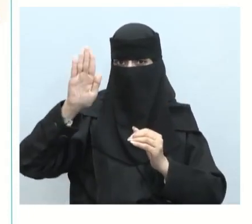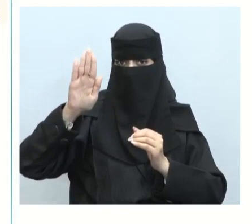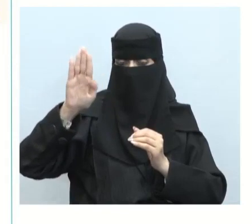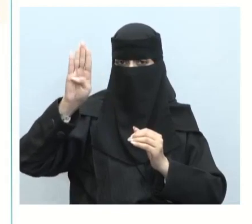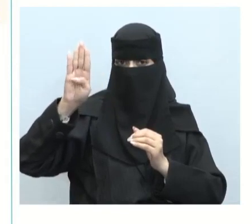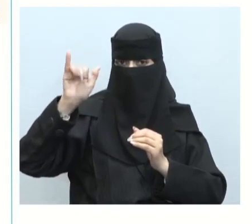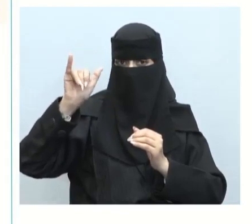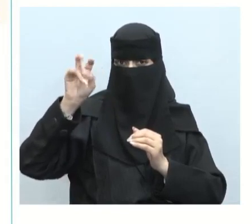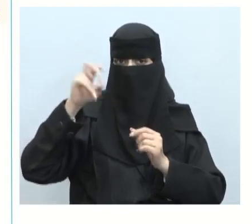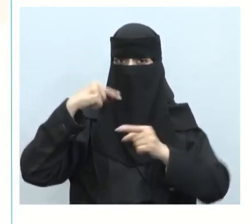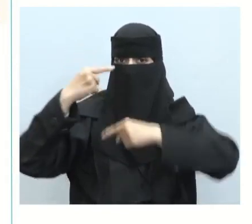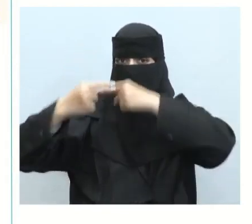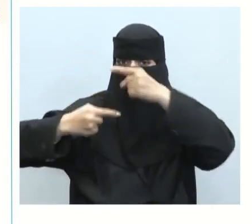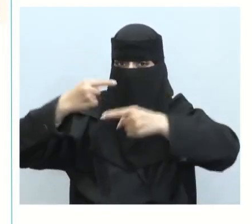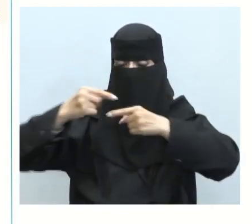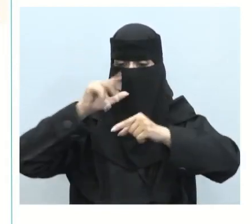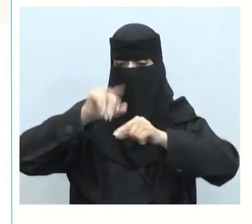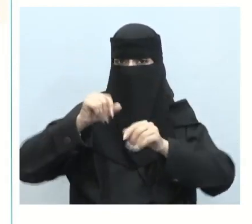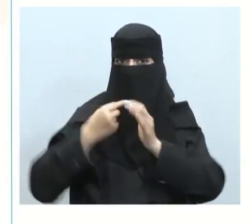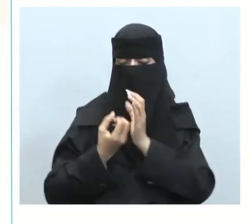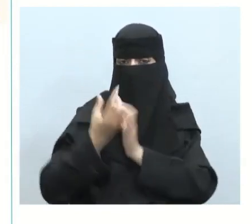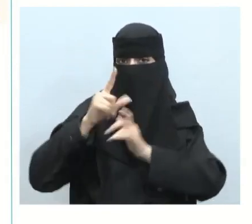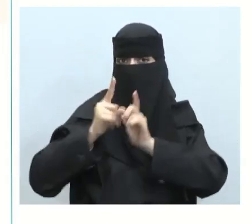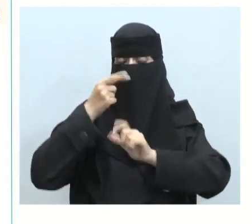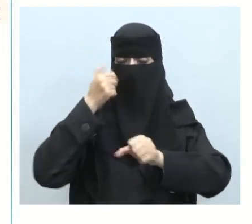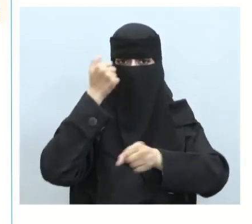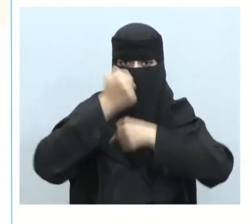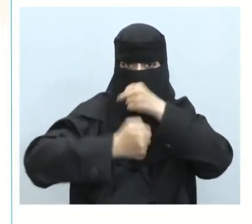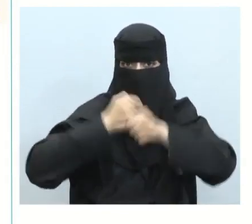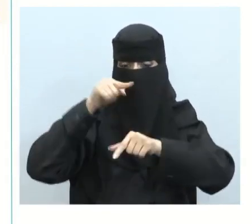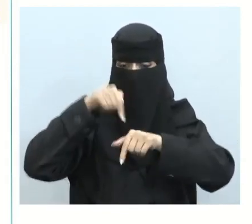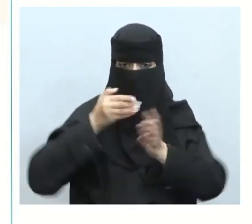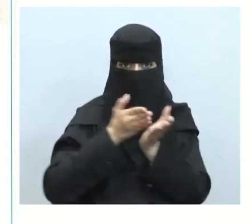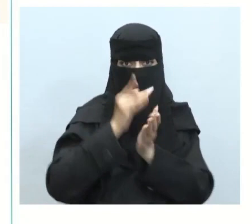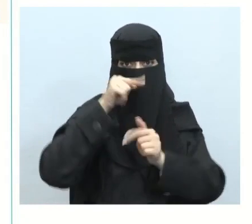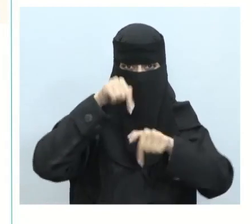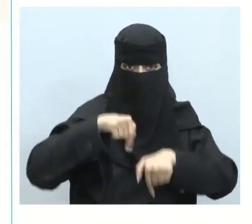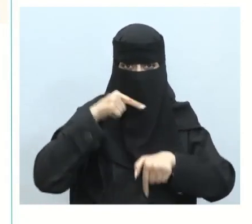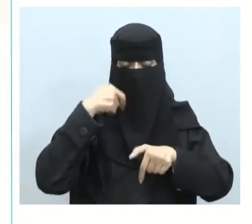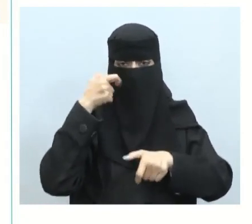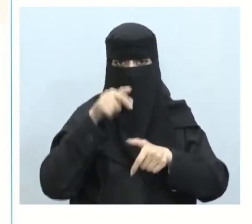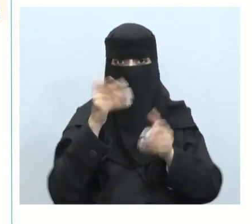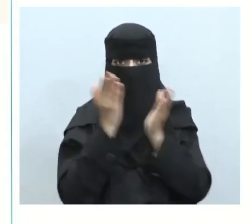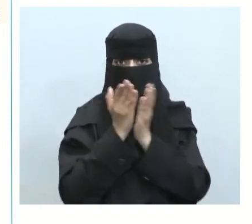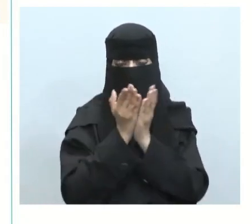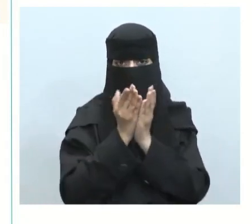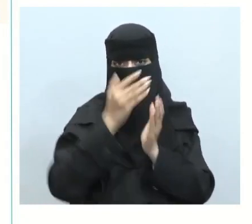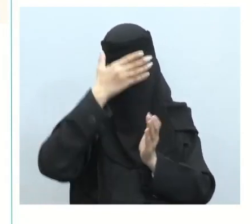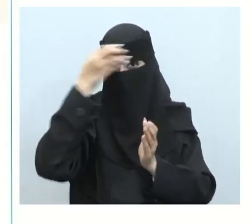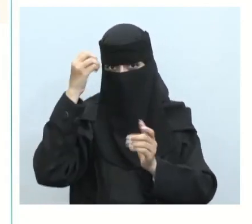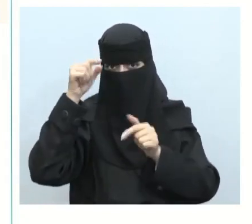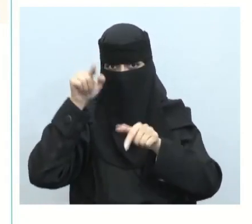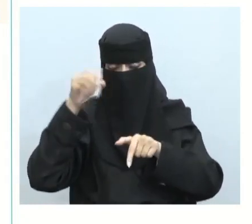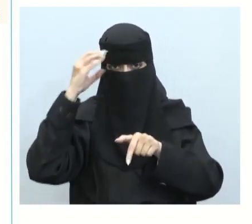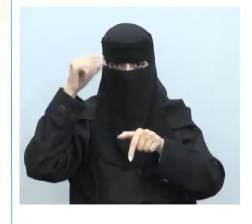الكلاسيكيه هي ثمره اول الجهود التي سعت الى اخضع نشاطات المنظمه لدراسه علميه اذا هذه الاداره هي